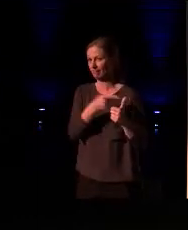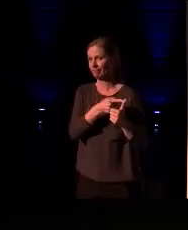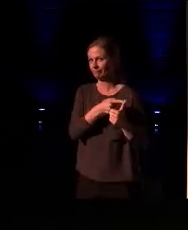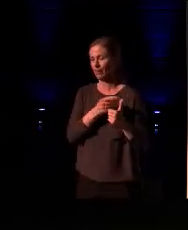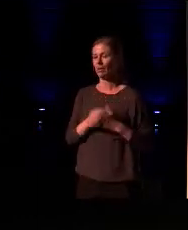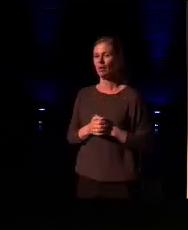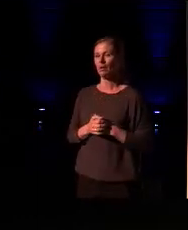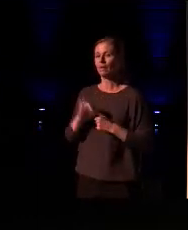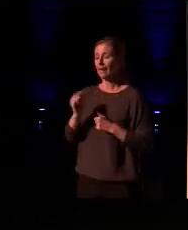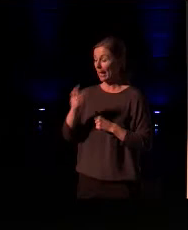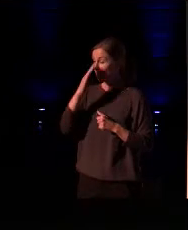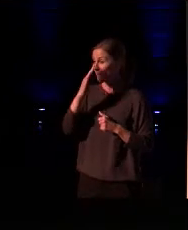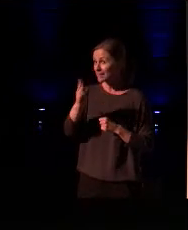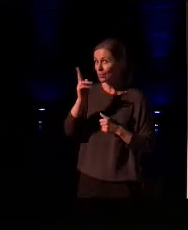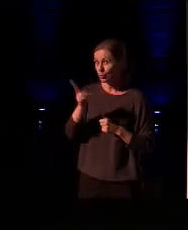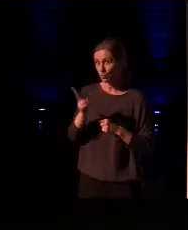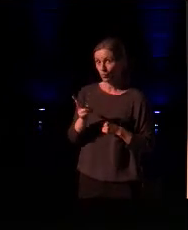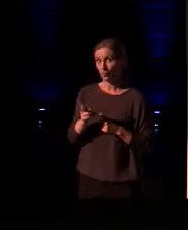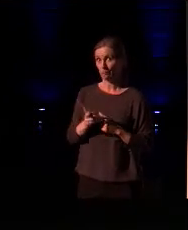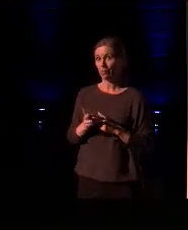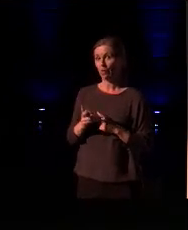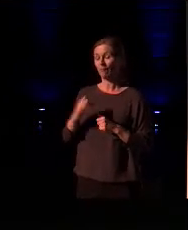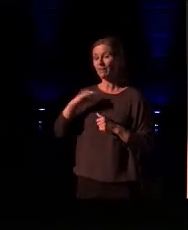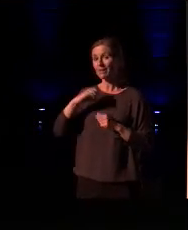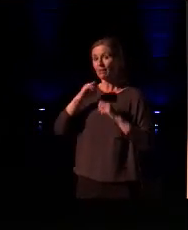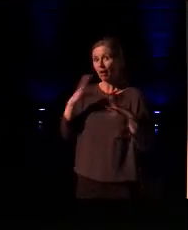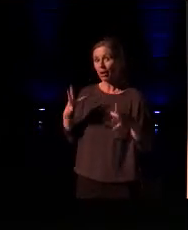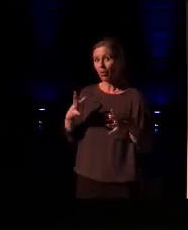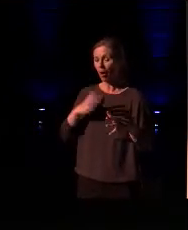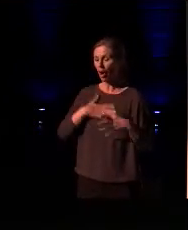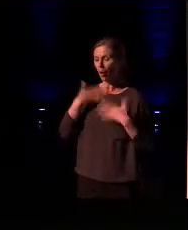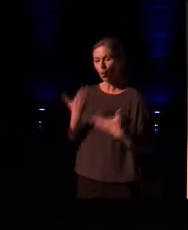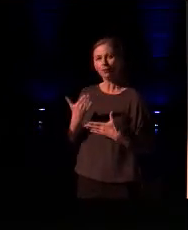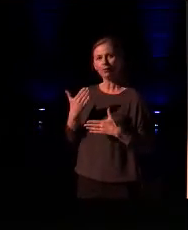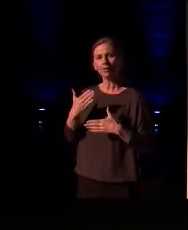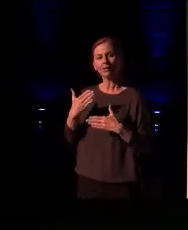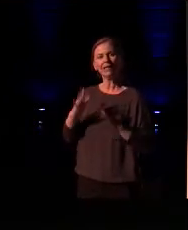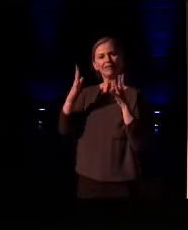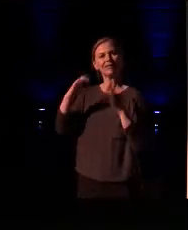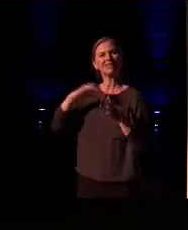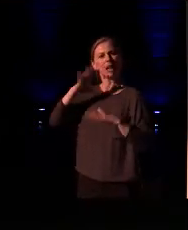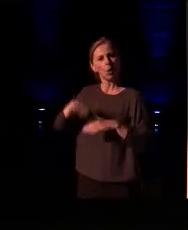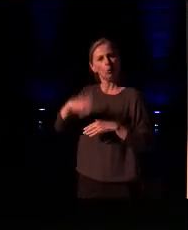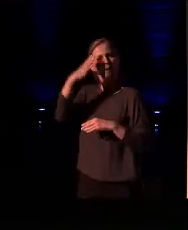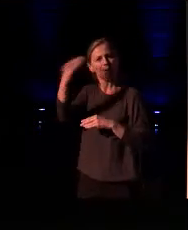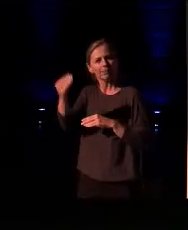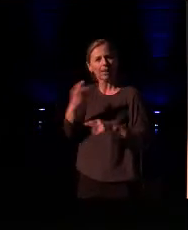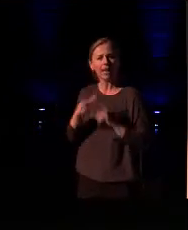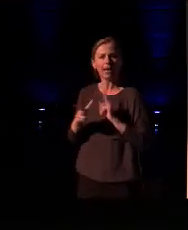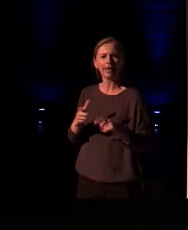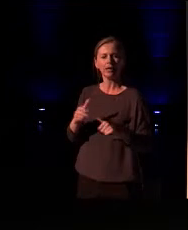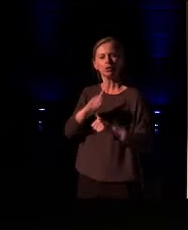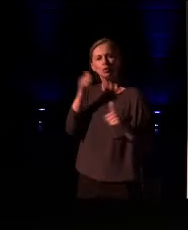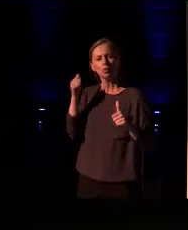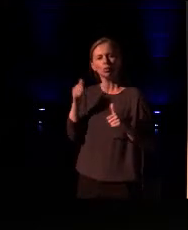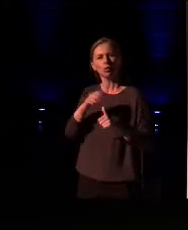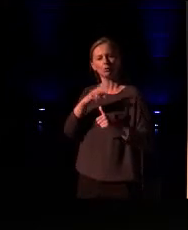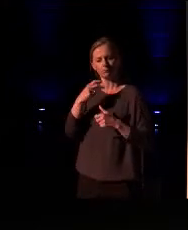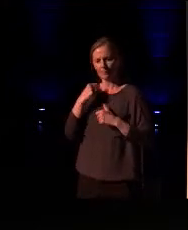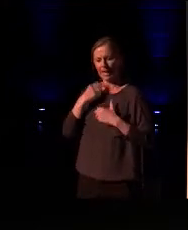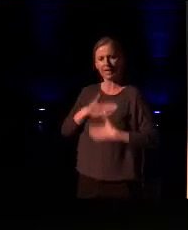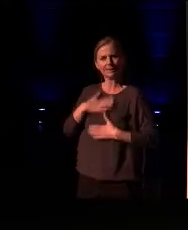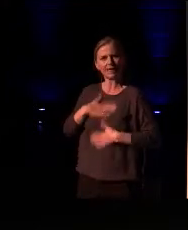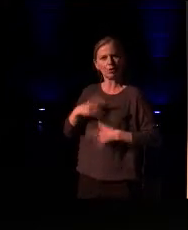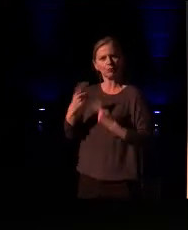det også mestring å kunne klare å ha et godt liv når du dement. Eller du har store andre helseutfordringer. Vi har